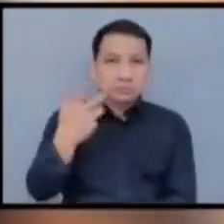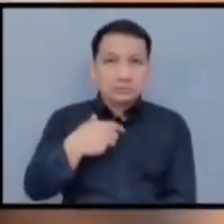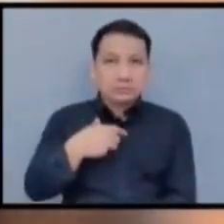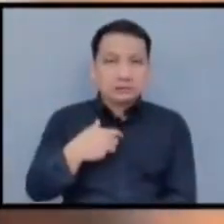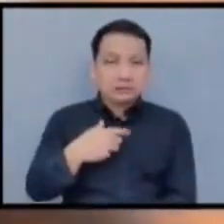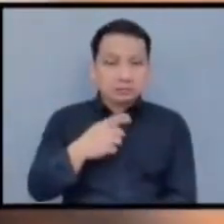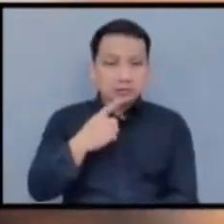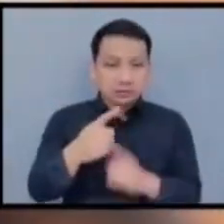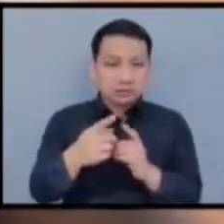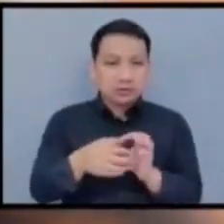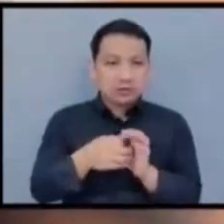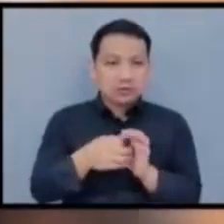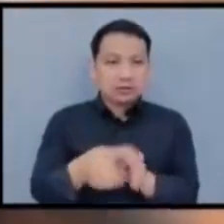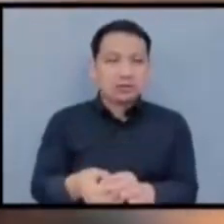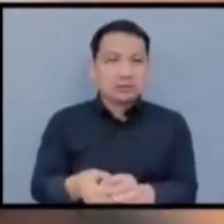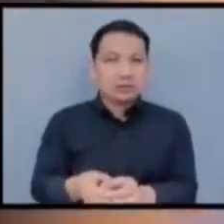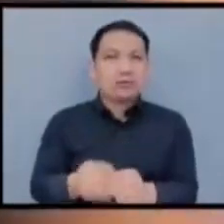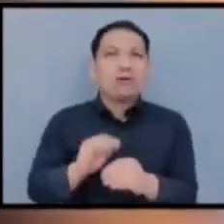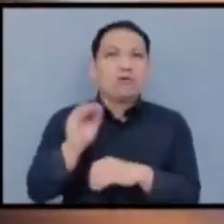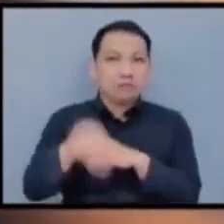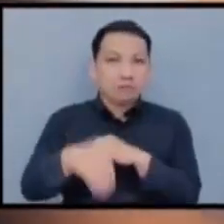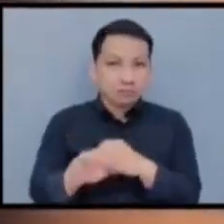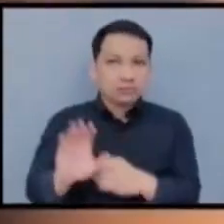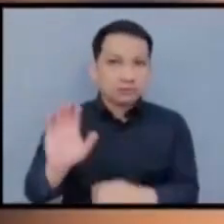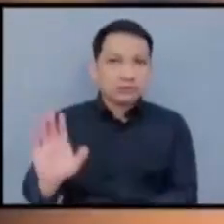Dahil sobra na ginagawa eh.